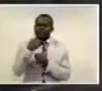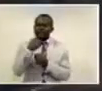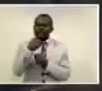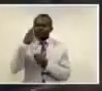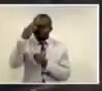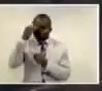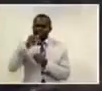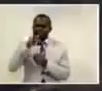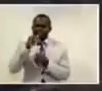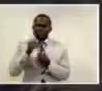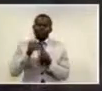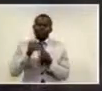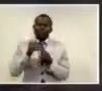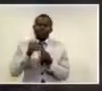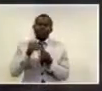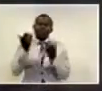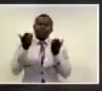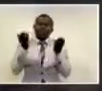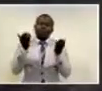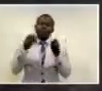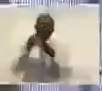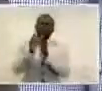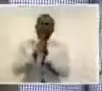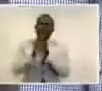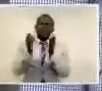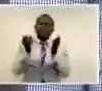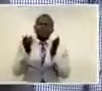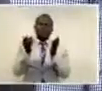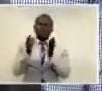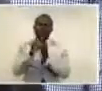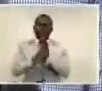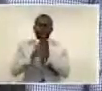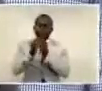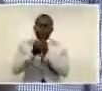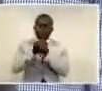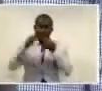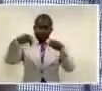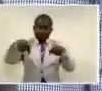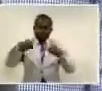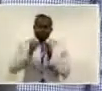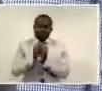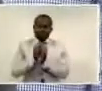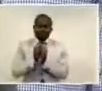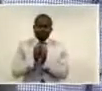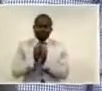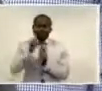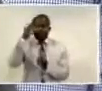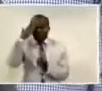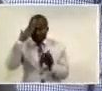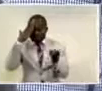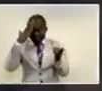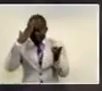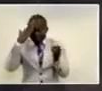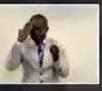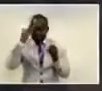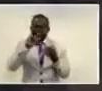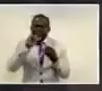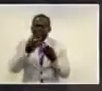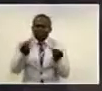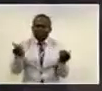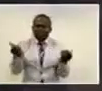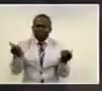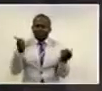Kuki mutabigeza uruhehe uruwo mu kahe karere? Ni mu karere ka Rubavu. Urakize. Kuki kidakemuka